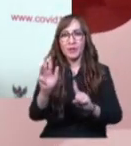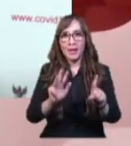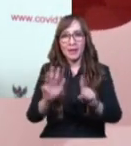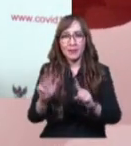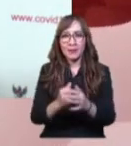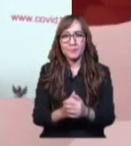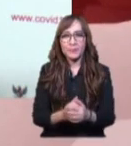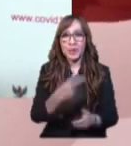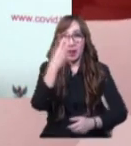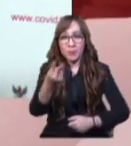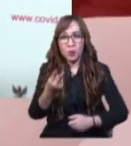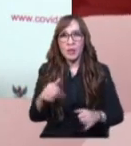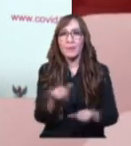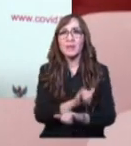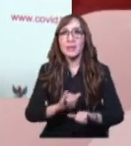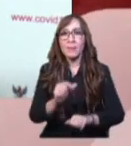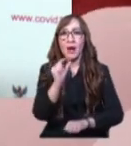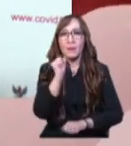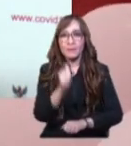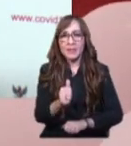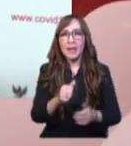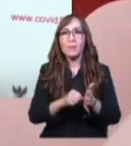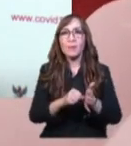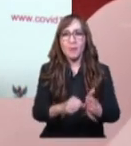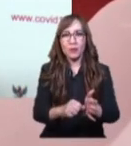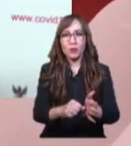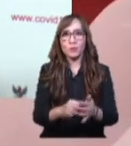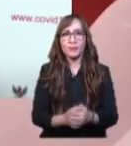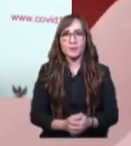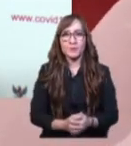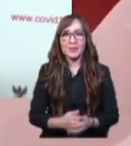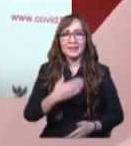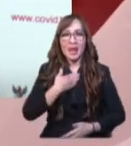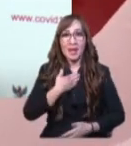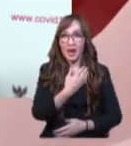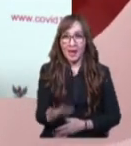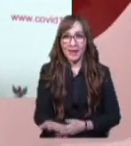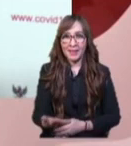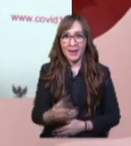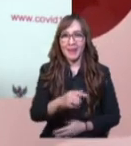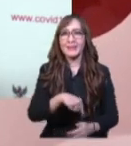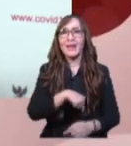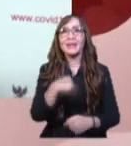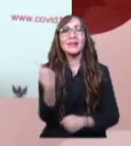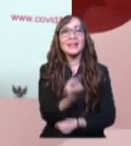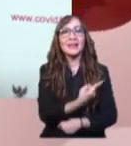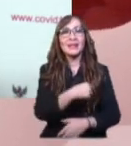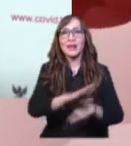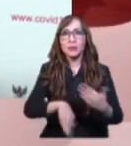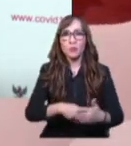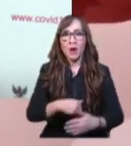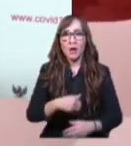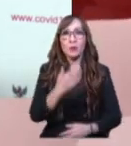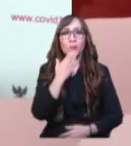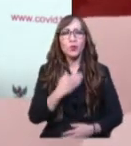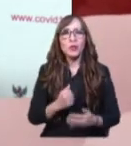Kepedulian sesama bisa membantu negeri ini keluar dari pandemi. Saya, Anda, dan kita semua punya satu kemauan